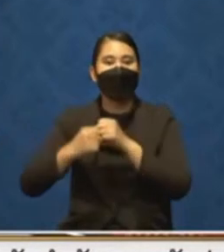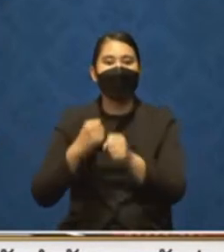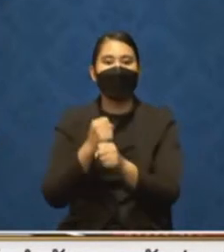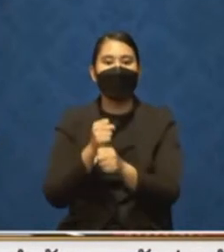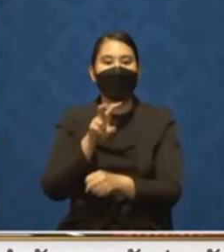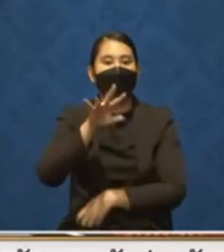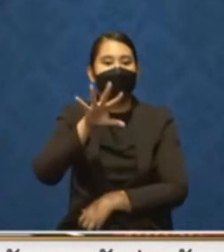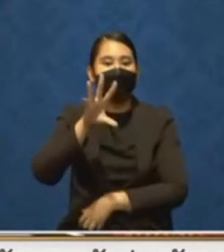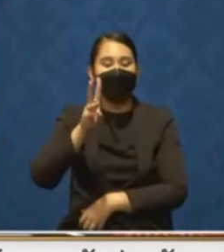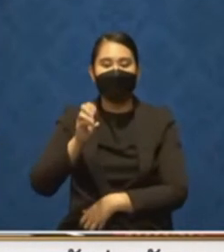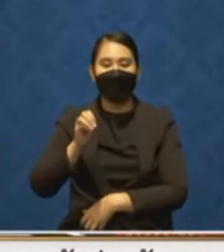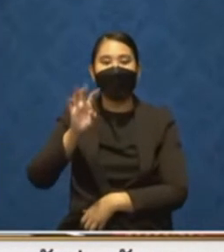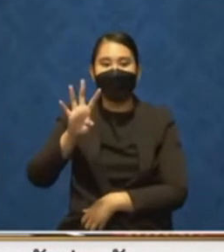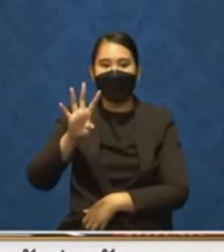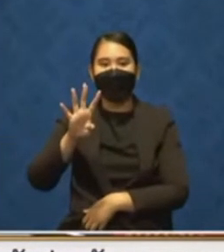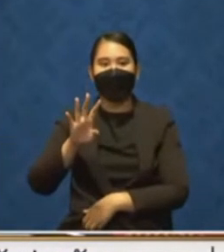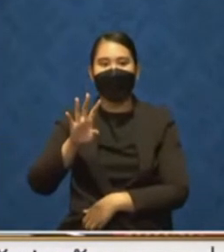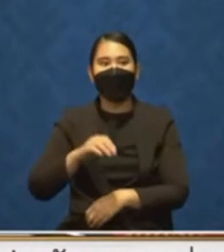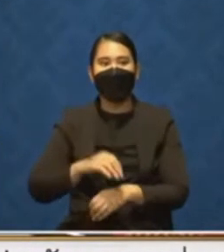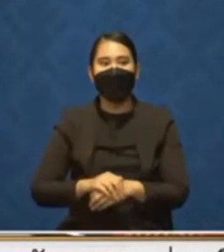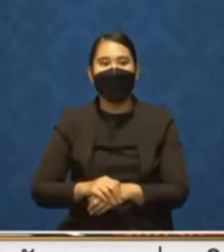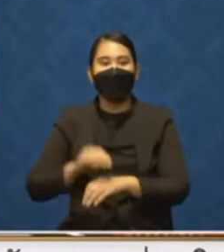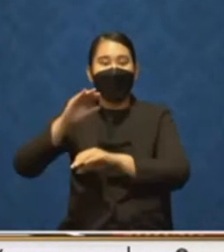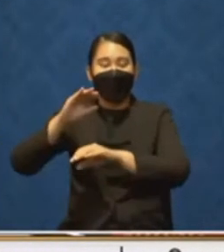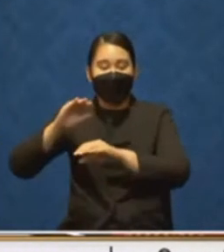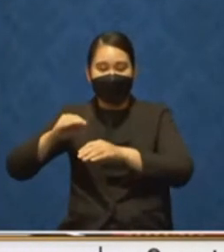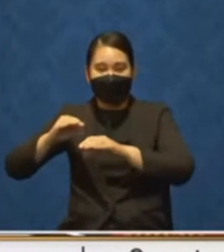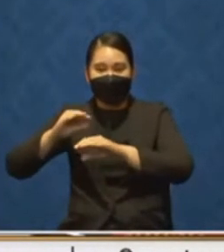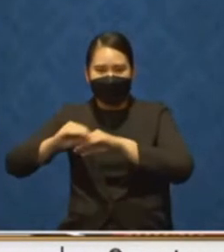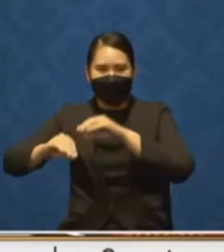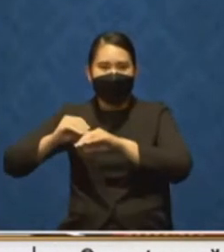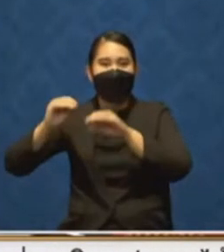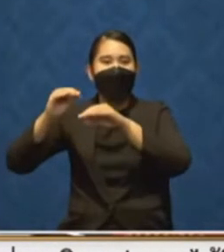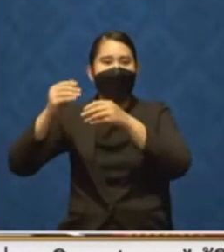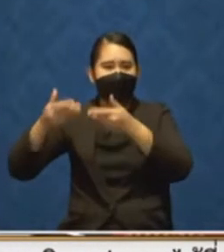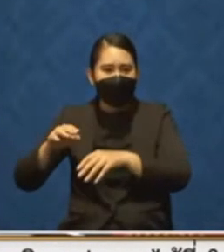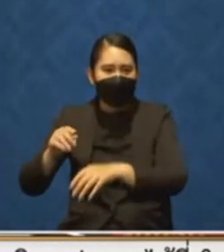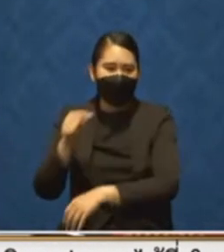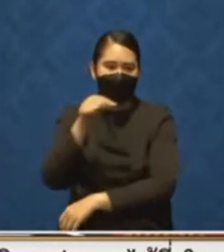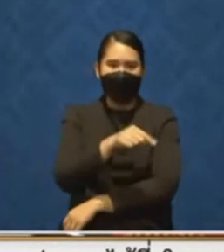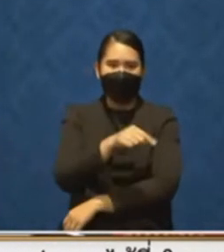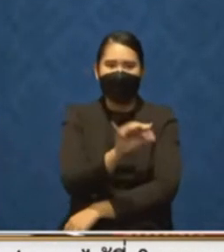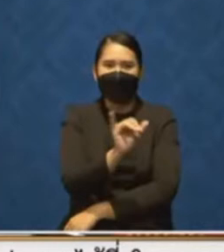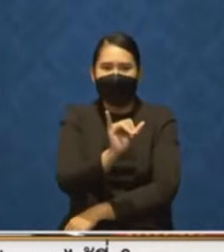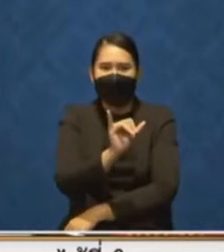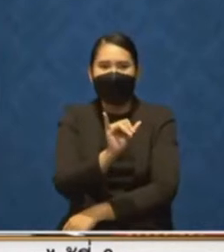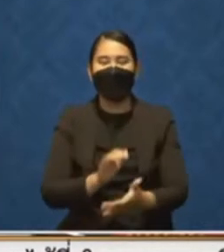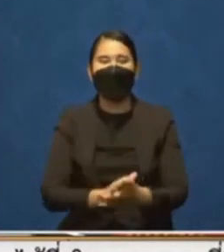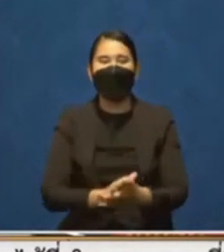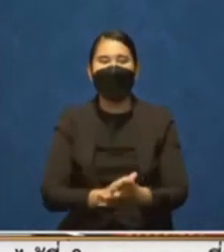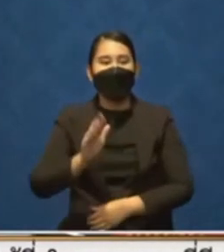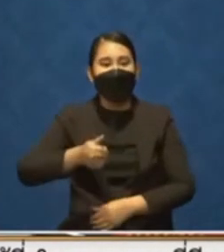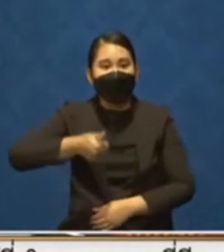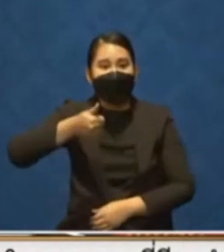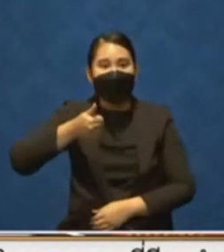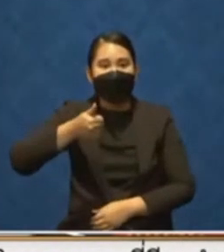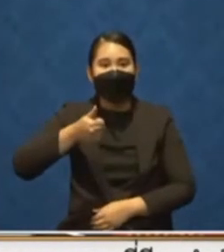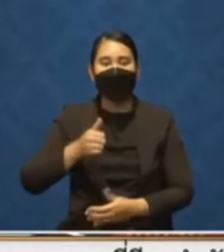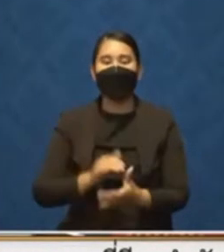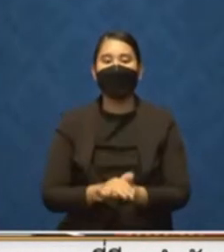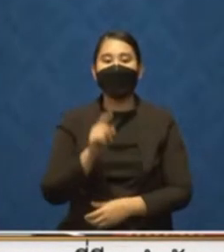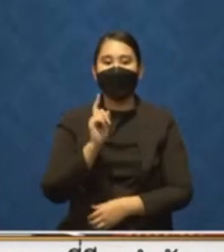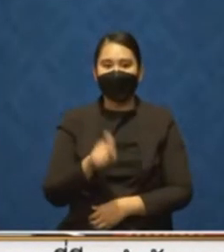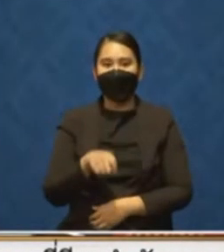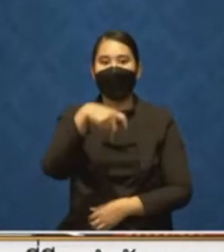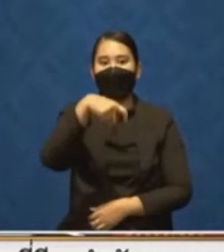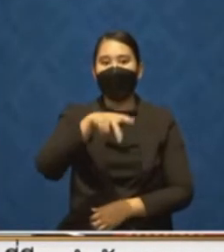4สร้างก่อนเซ็นเป็นไปได้ด้วยเหรอครับมันมีพรบจัดซื้อจัดจ้างก่อนว่าต้องมีการ